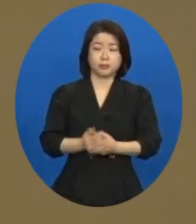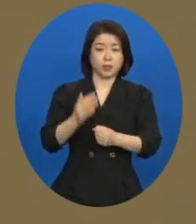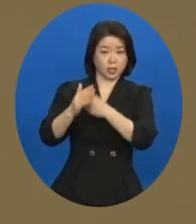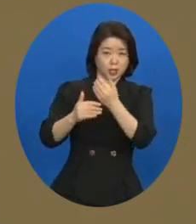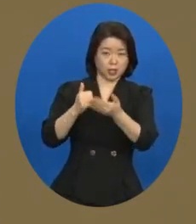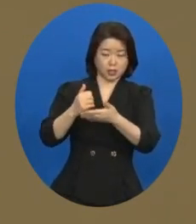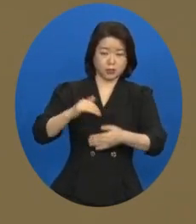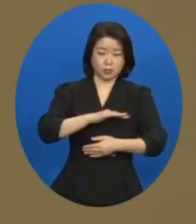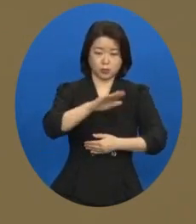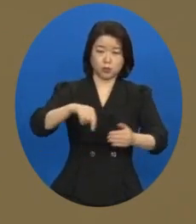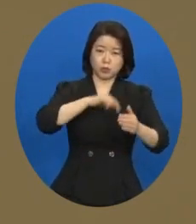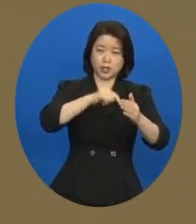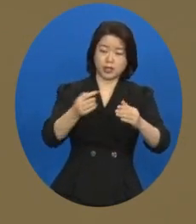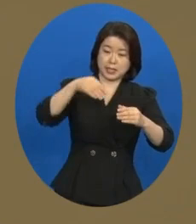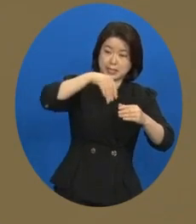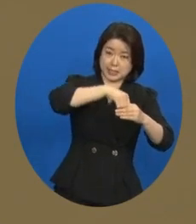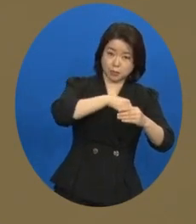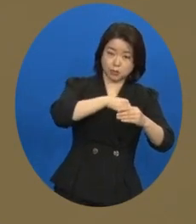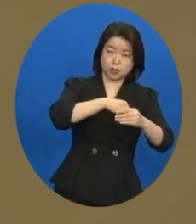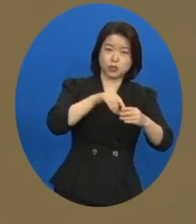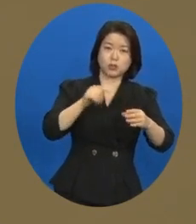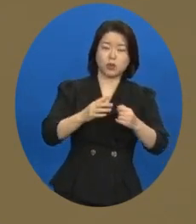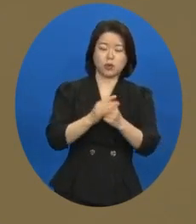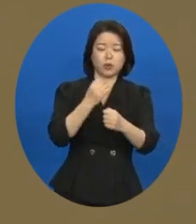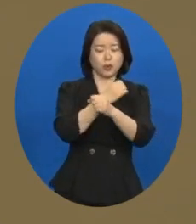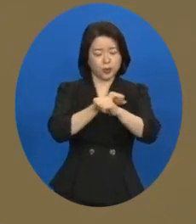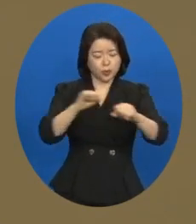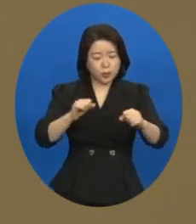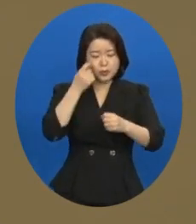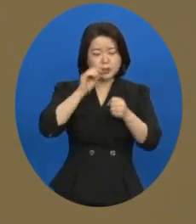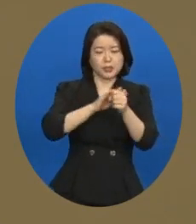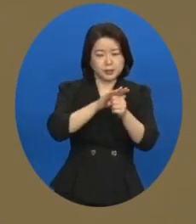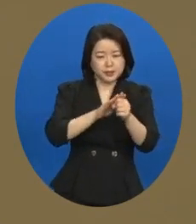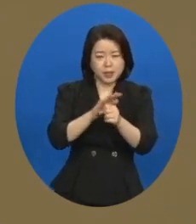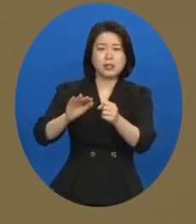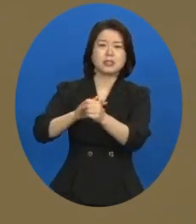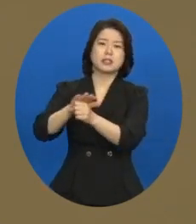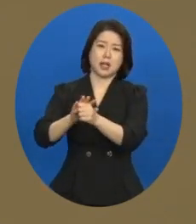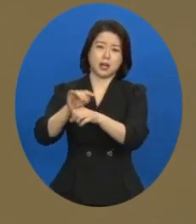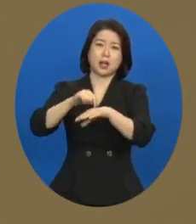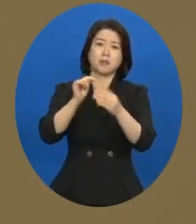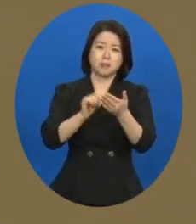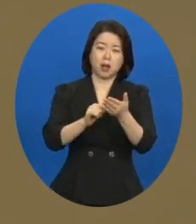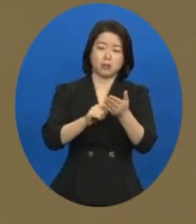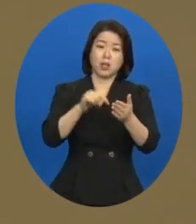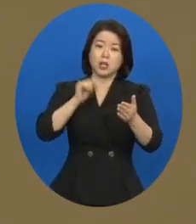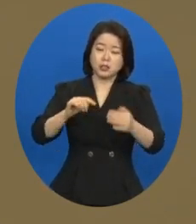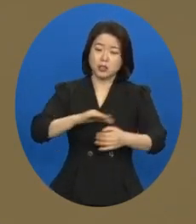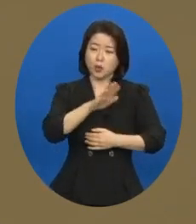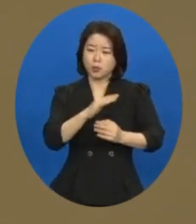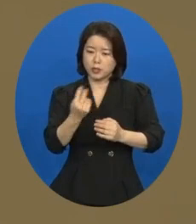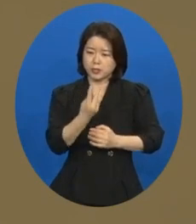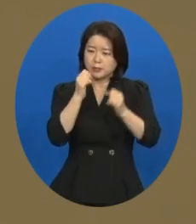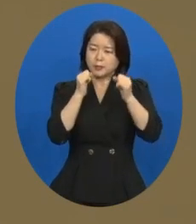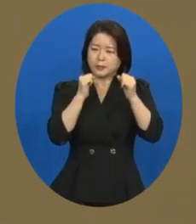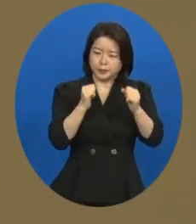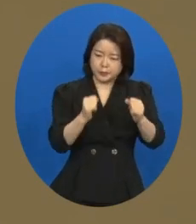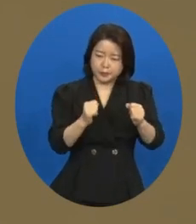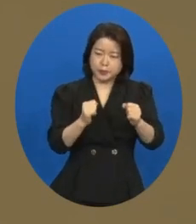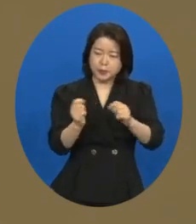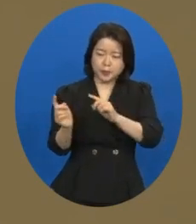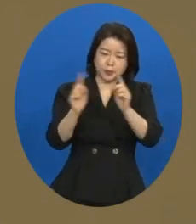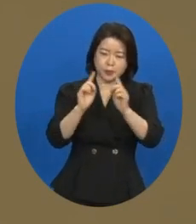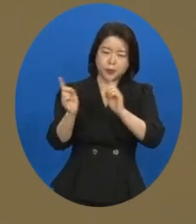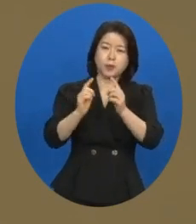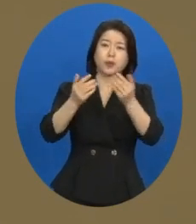하나님께서 우리 안에 심어주신 것은 용서와 긍휼과 사랑이에요. 그것이 우리를 살리는 겁니다.